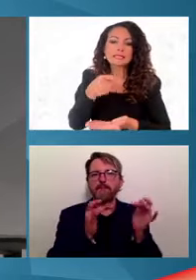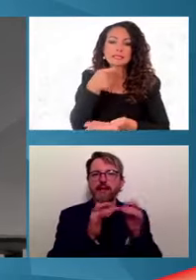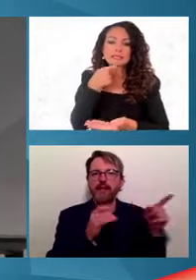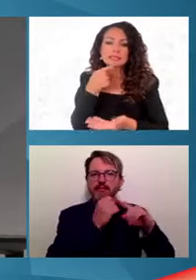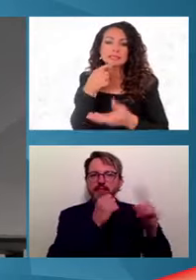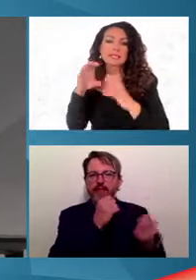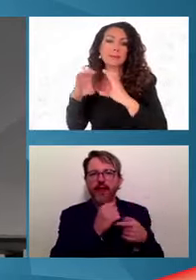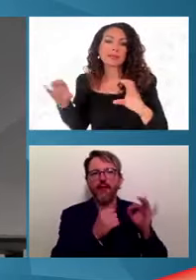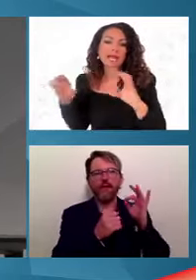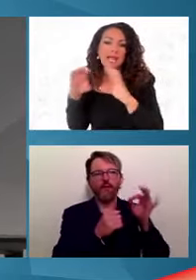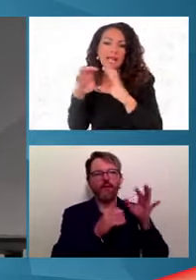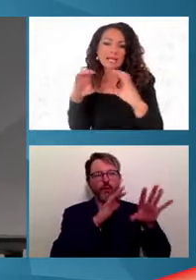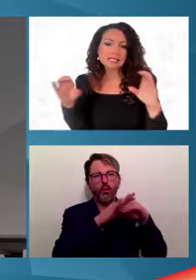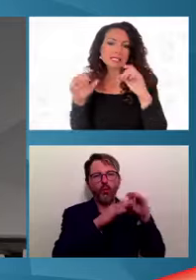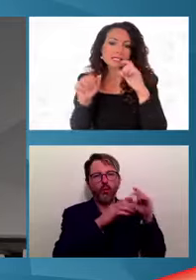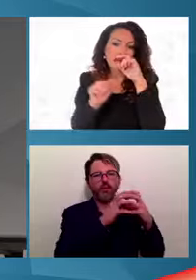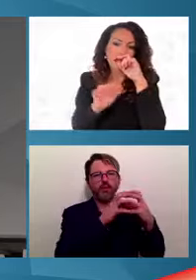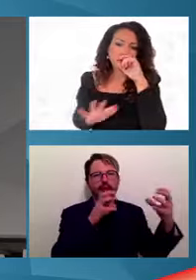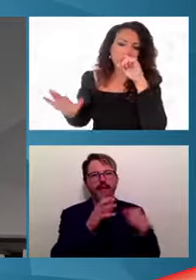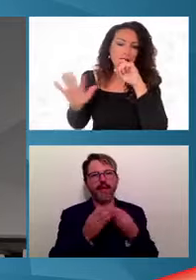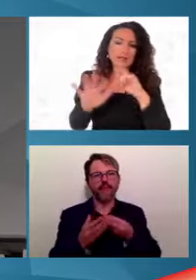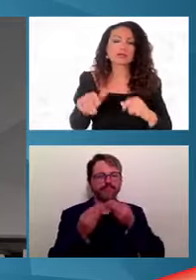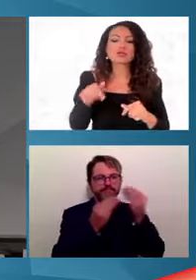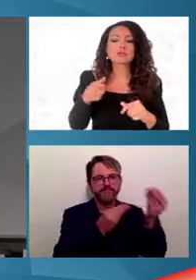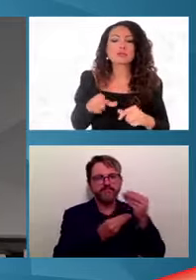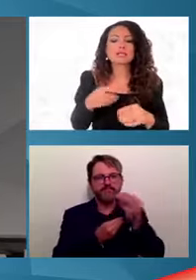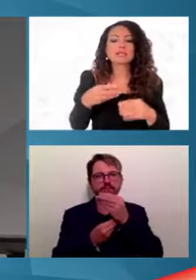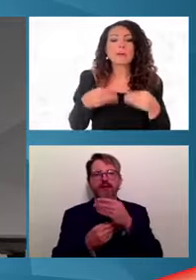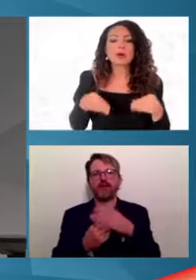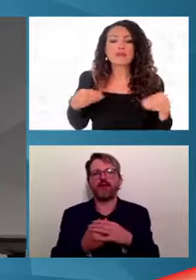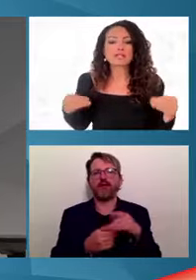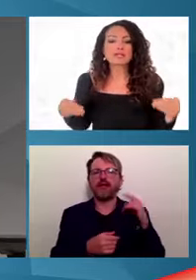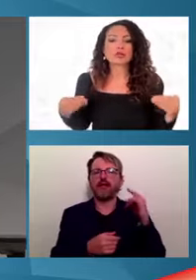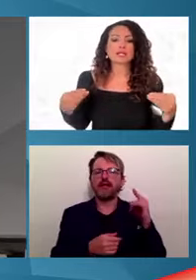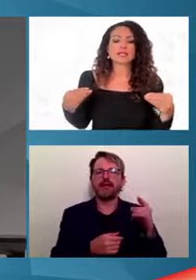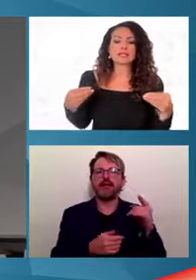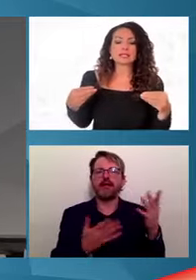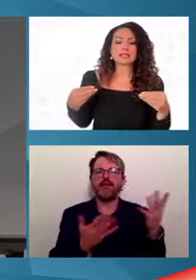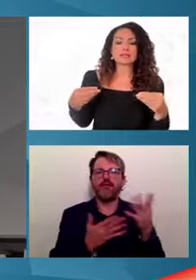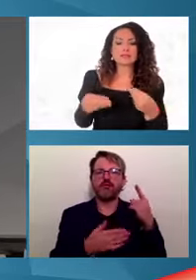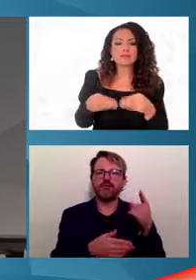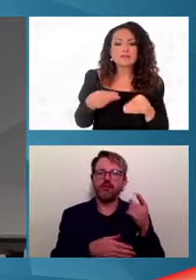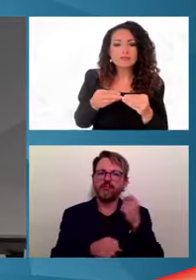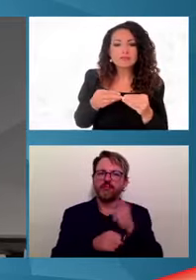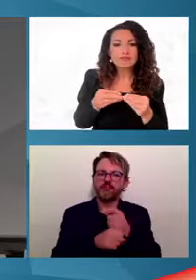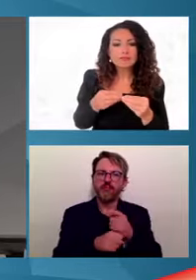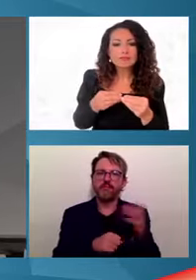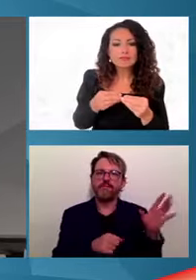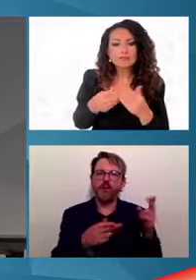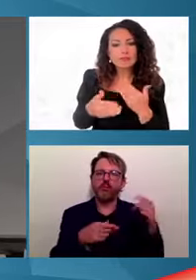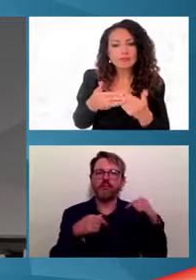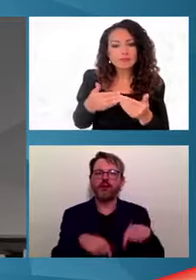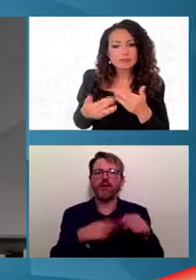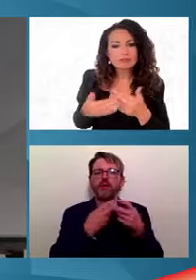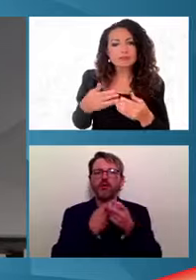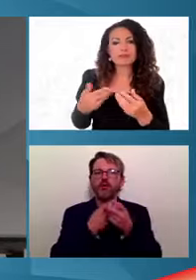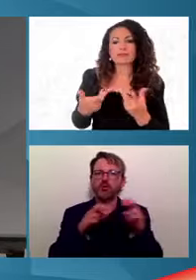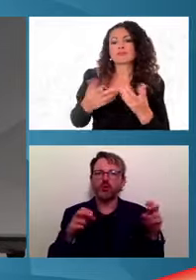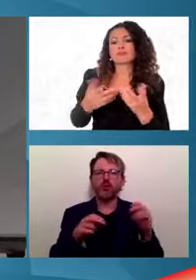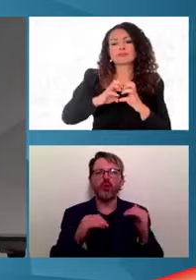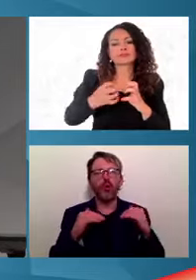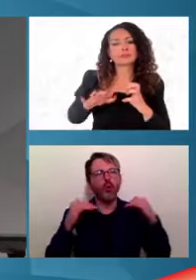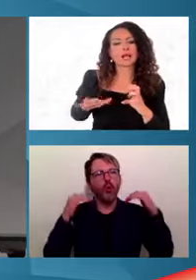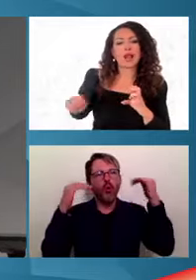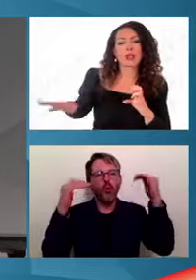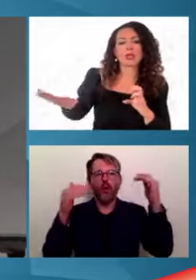imprese altoatesine, perché professionisti, imprese, artigiani altoatesini sono sinonimo di qualità, e dove possiamo cerchiamo di